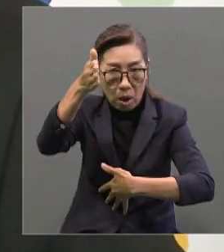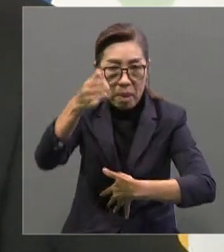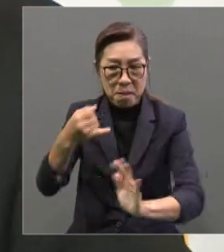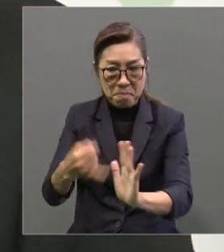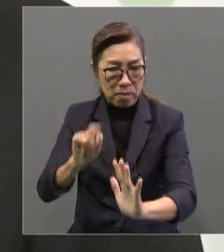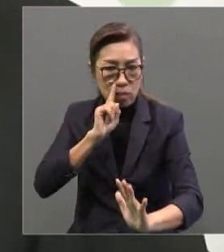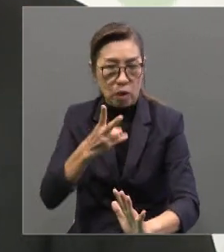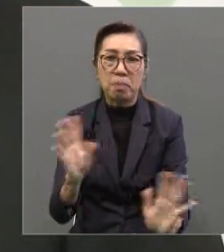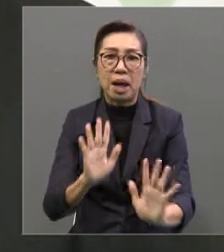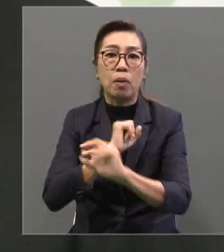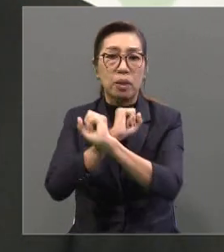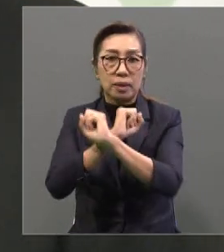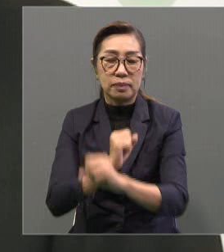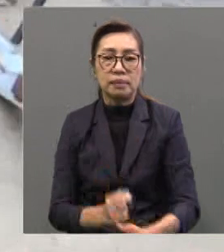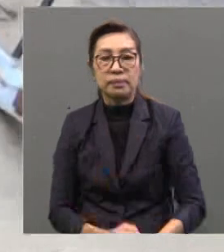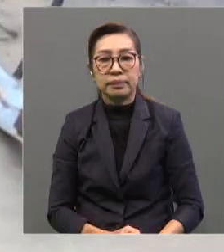ตุอย่างนี้ขึ้นอีกครับ